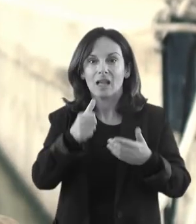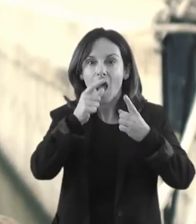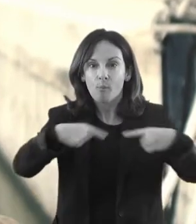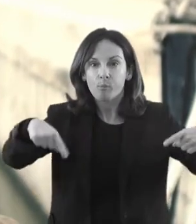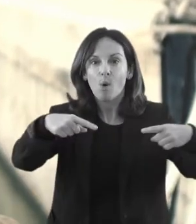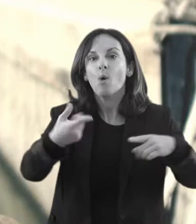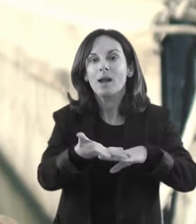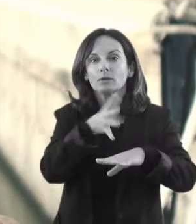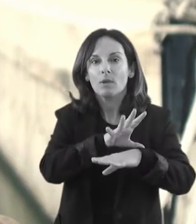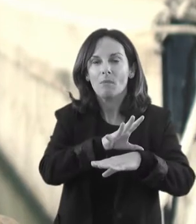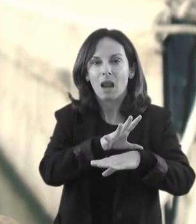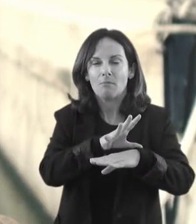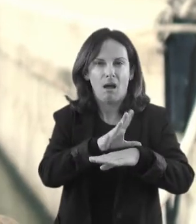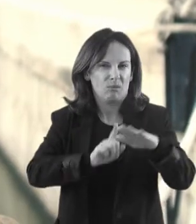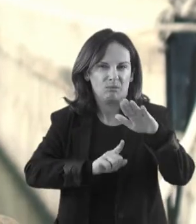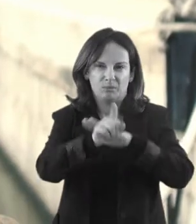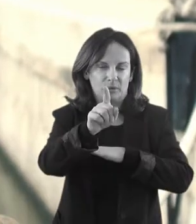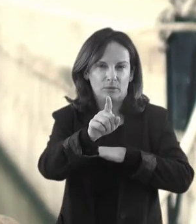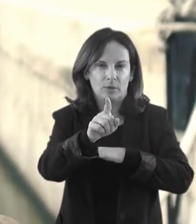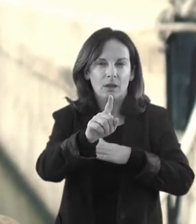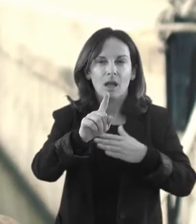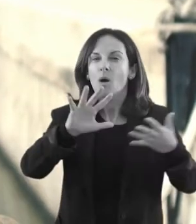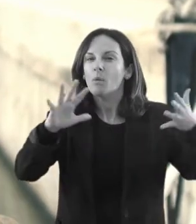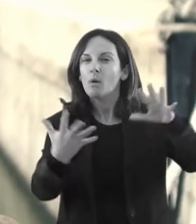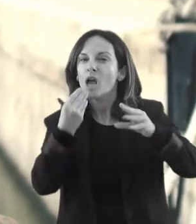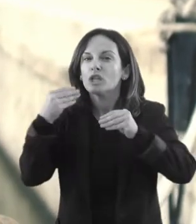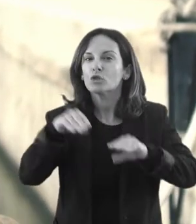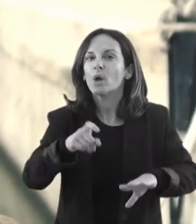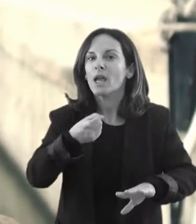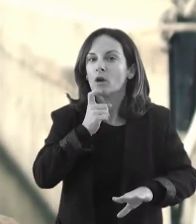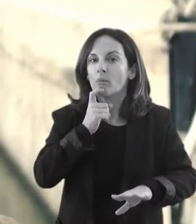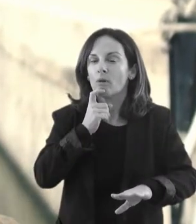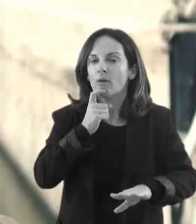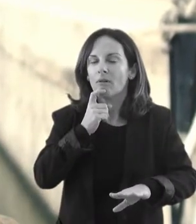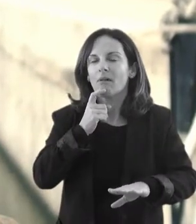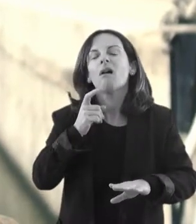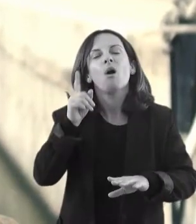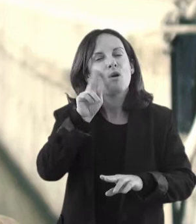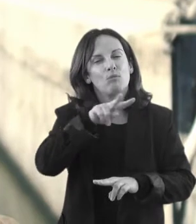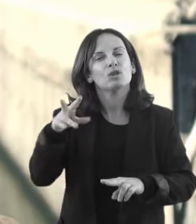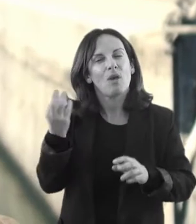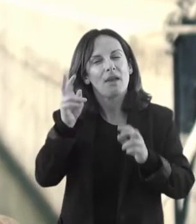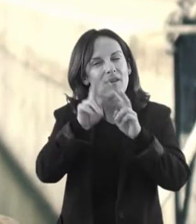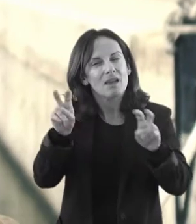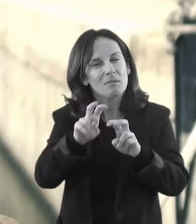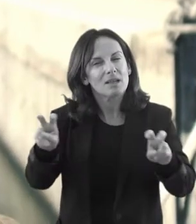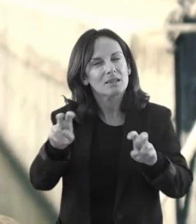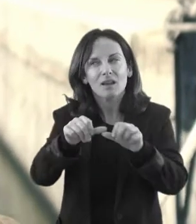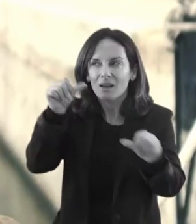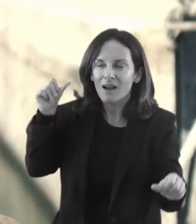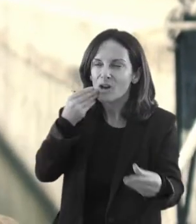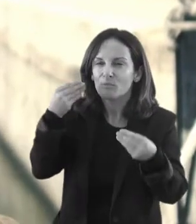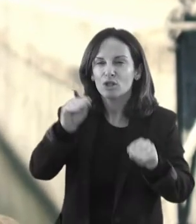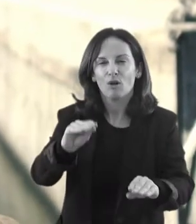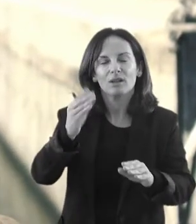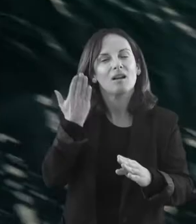sabeu, un esport de Palma. Com ha estat aquesta evolució? Jo crec que és una de ses parts on crec que s'hauria d'investigar i que seria un esforç d'aquest